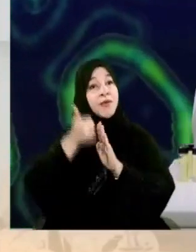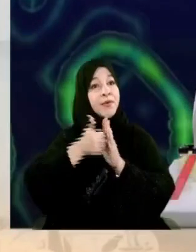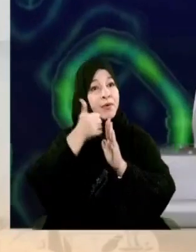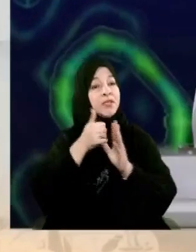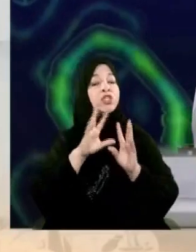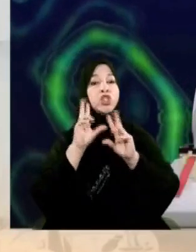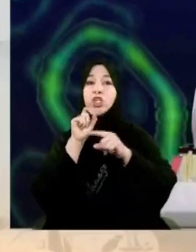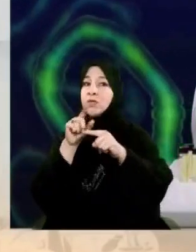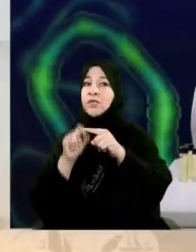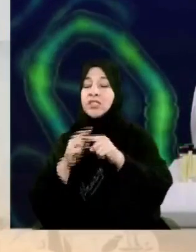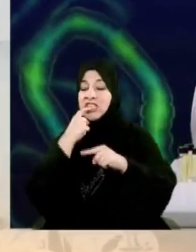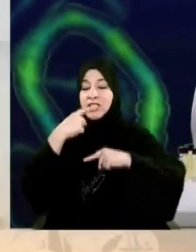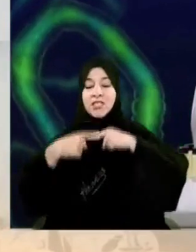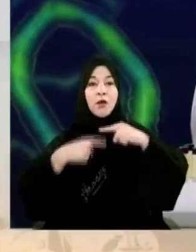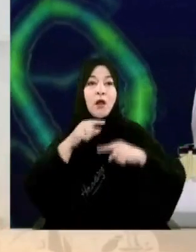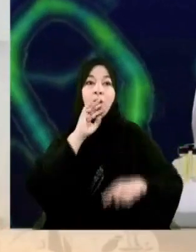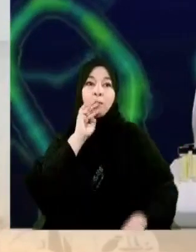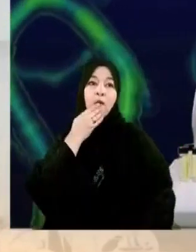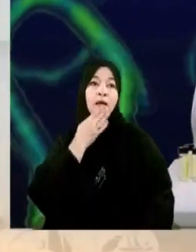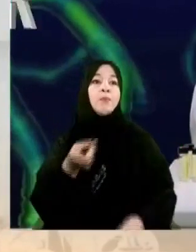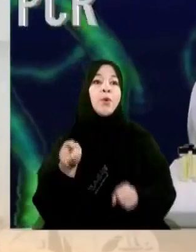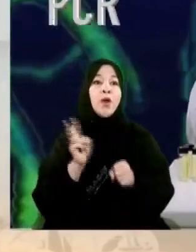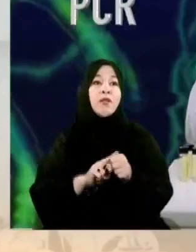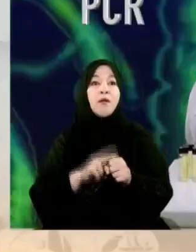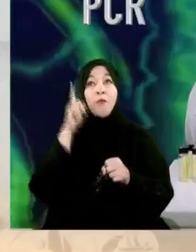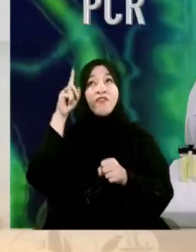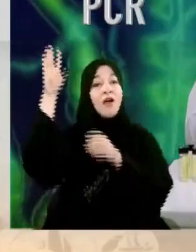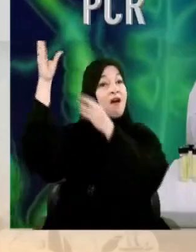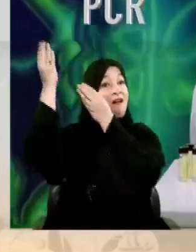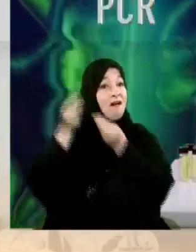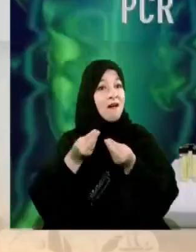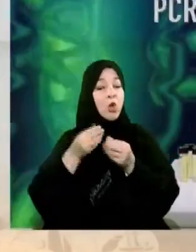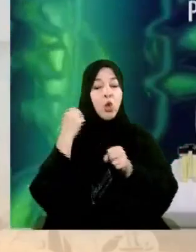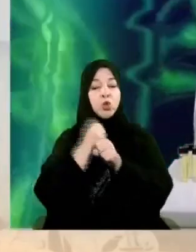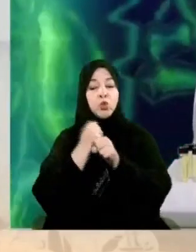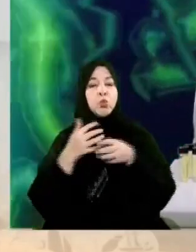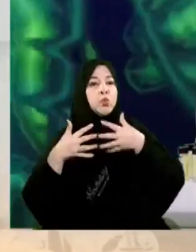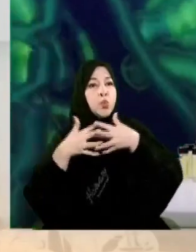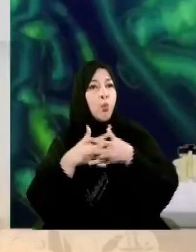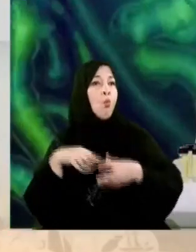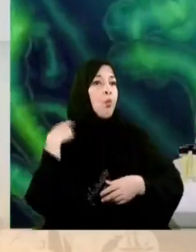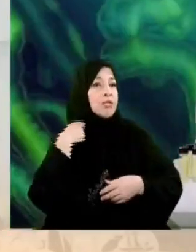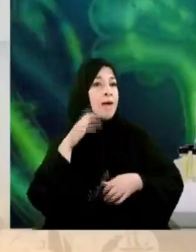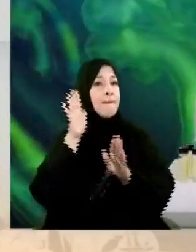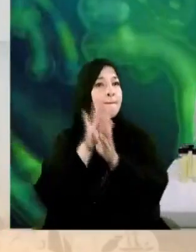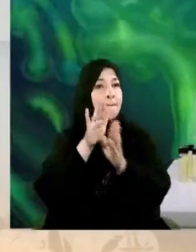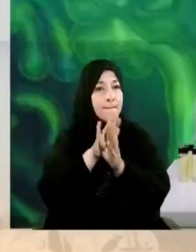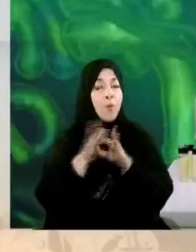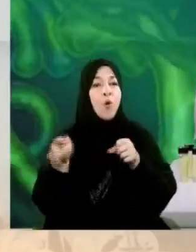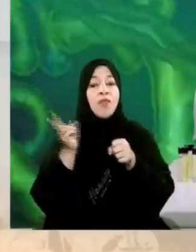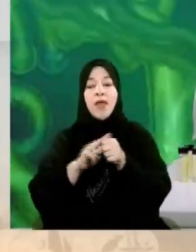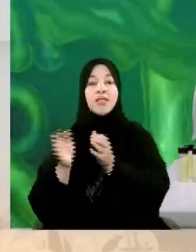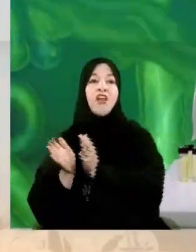بهذه المسابقة سنويا، ولله الحمد بفضل الجهود التي تبذلها الوزارة، سواء كان